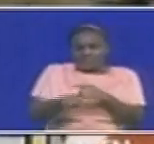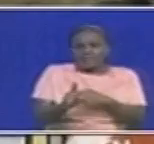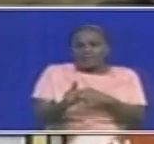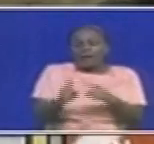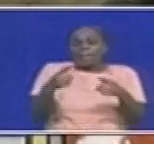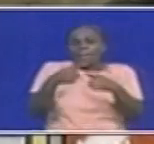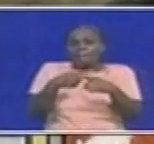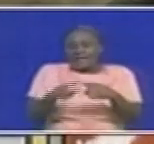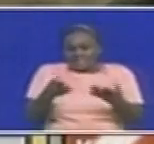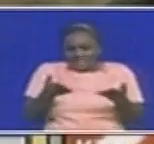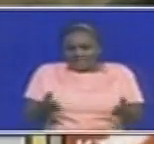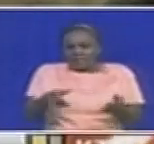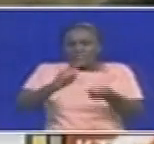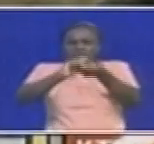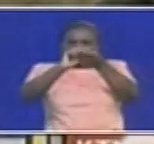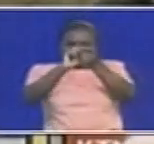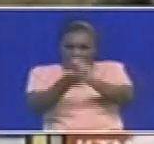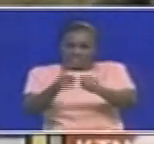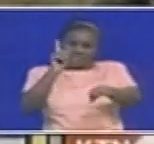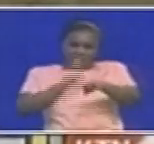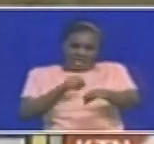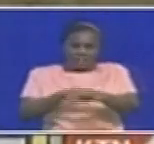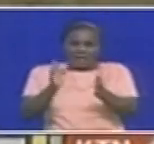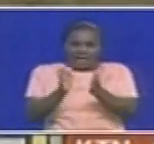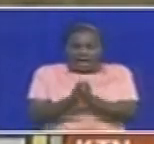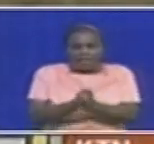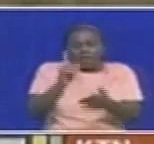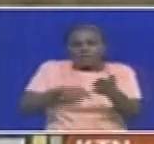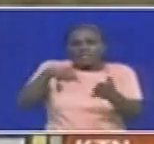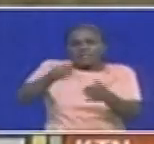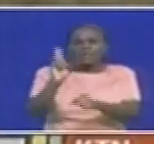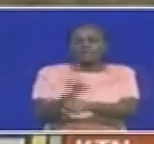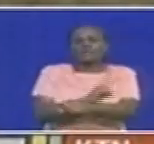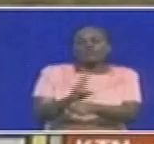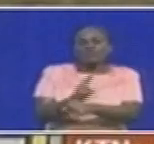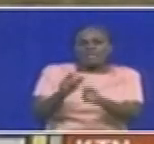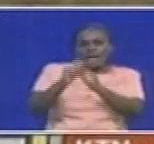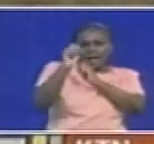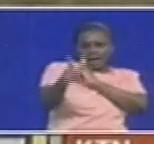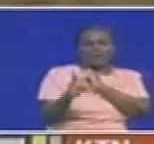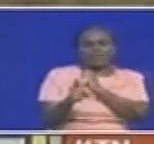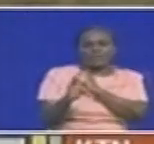But now they have changed time and also the weapon, the use of now the poison arrows, because this one,